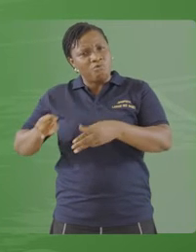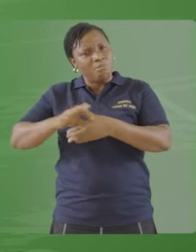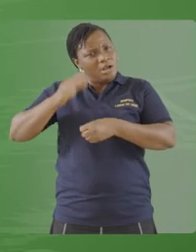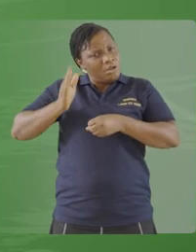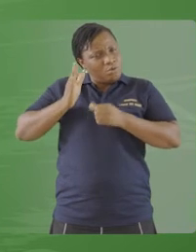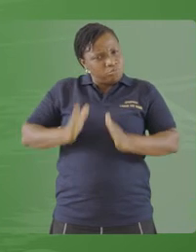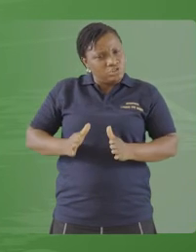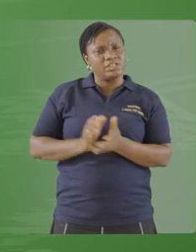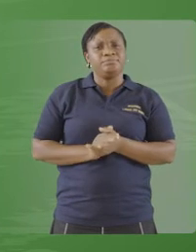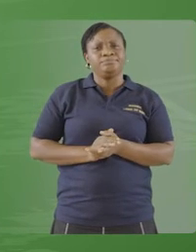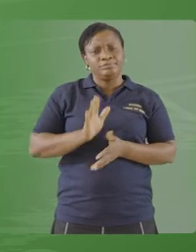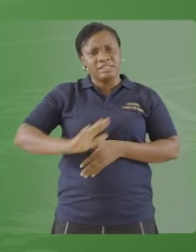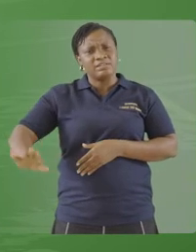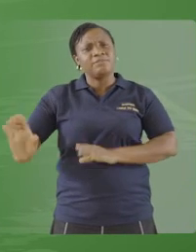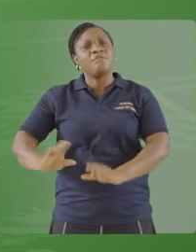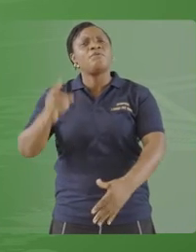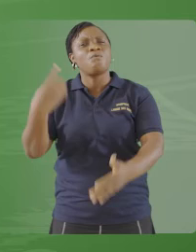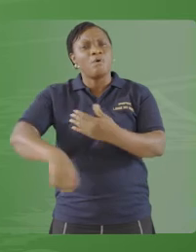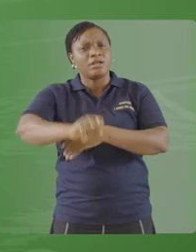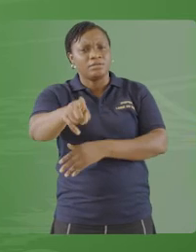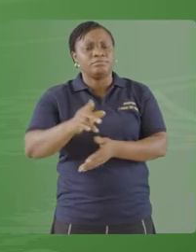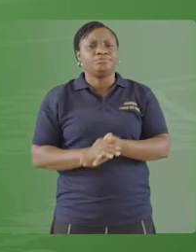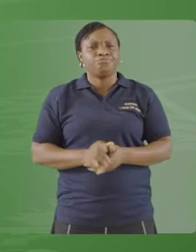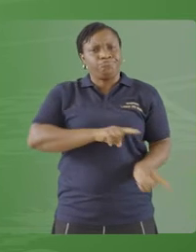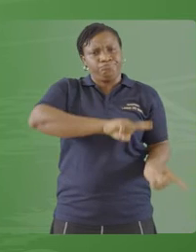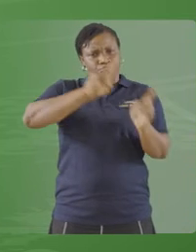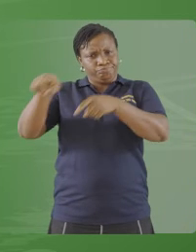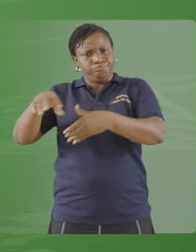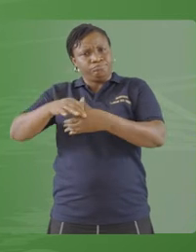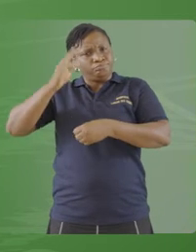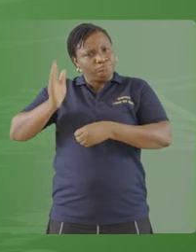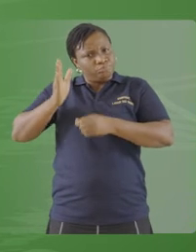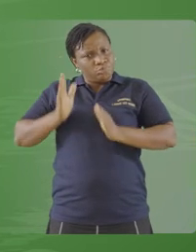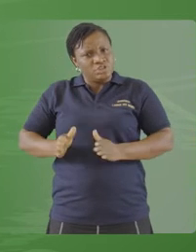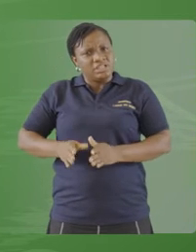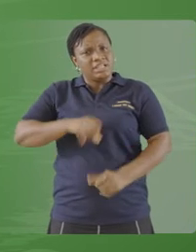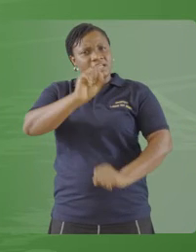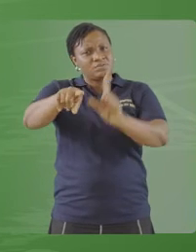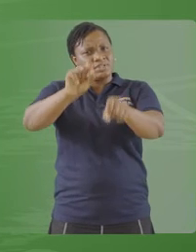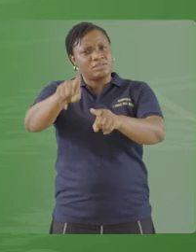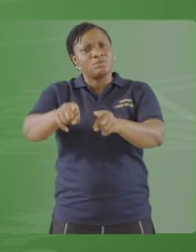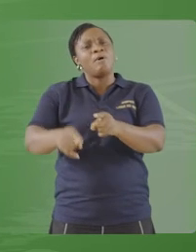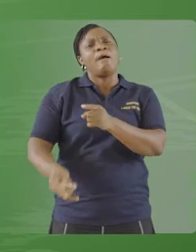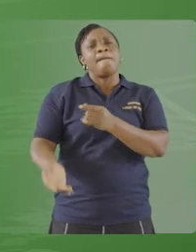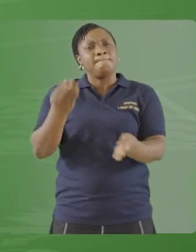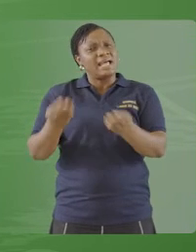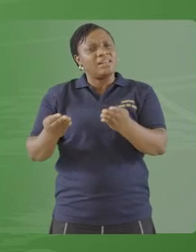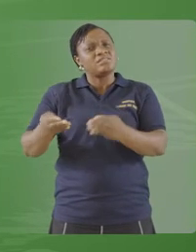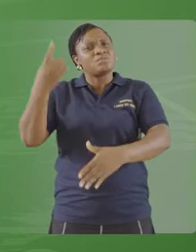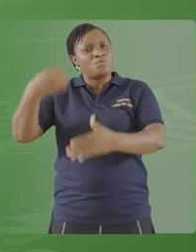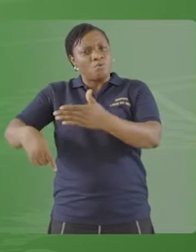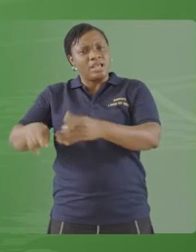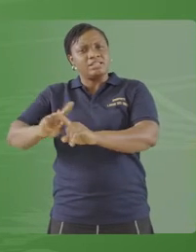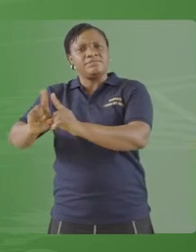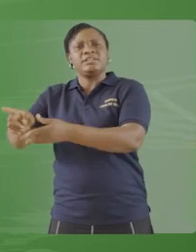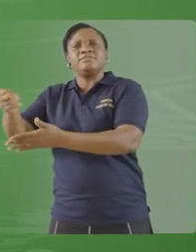Que veulent faire les enfants? Ils se rendent chez le boucher pour l'interroger sur l'utilité d'une balance